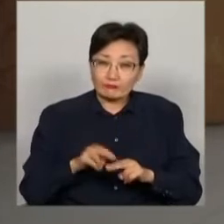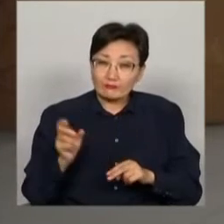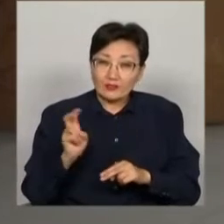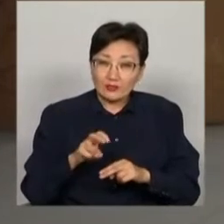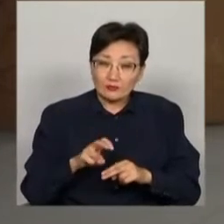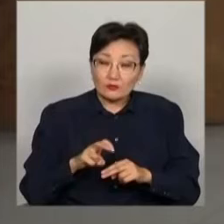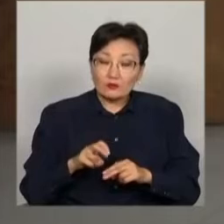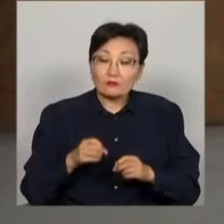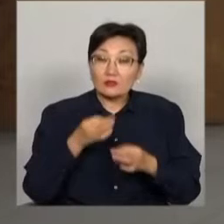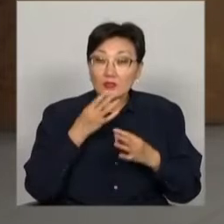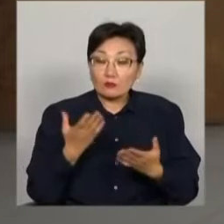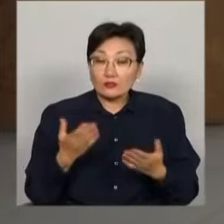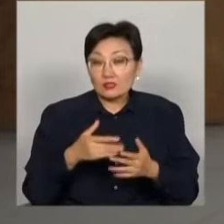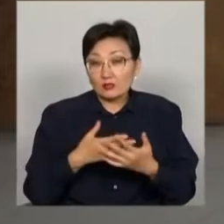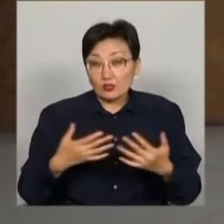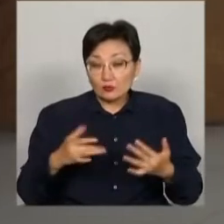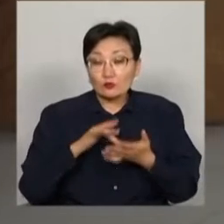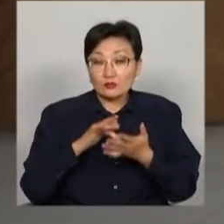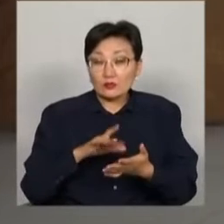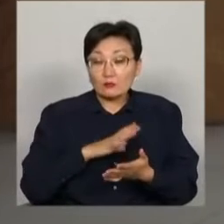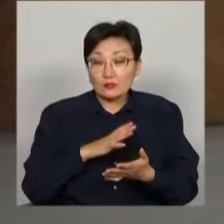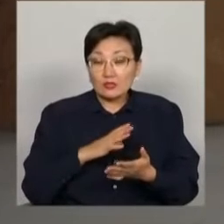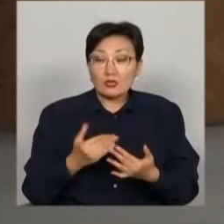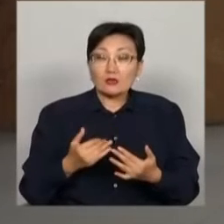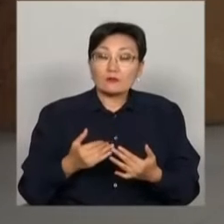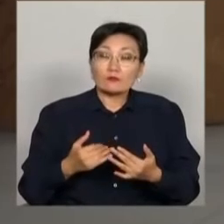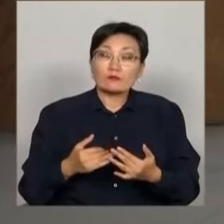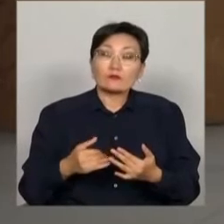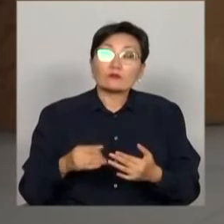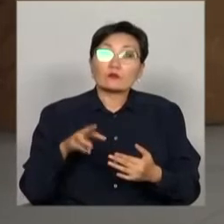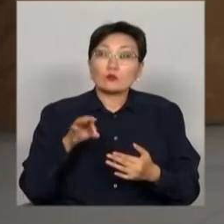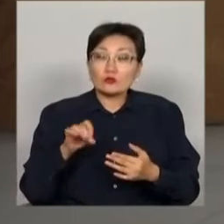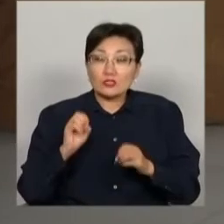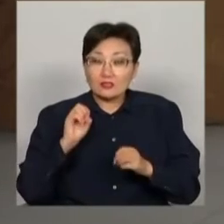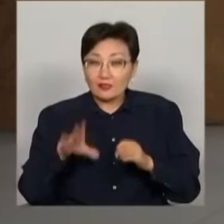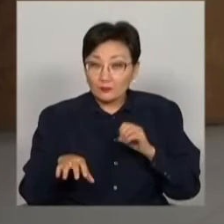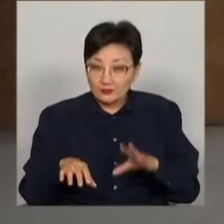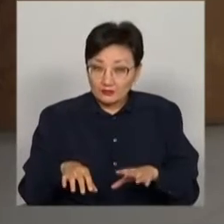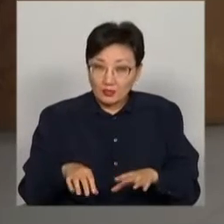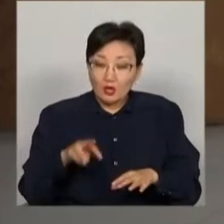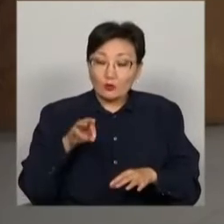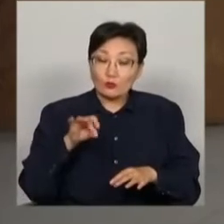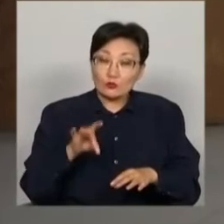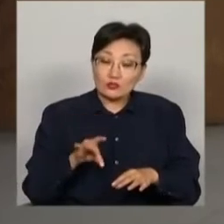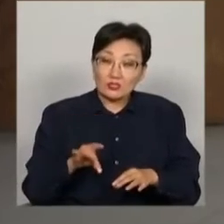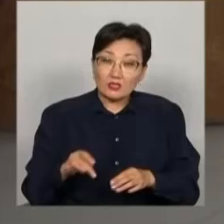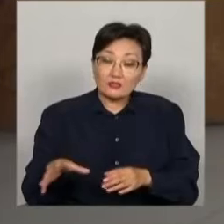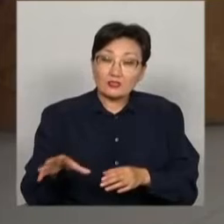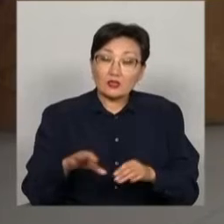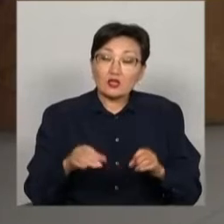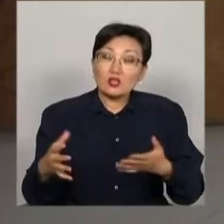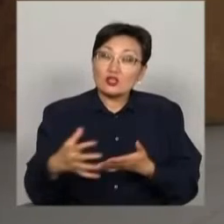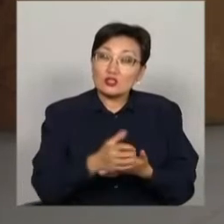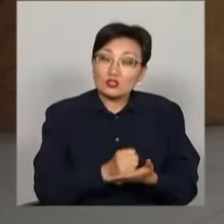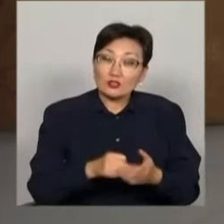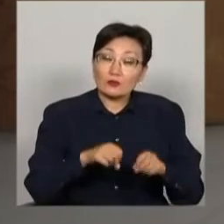де туристердің де әр түрлісі болады. Жаңа артынан жинамай кететін, қоқыстарын жаңа қоқыс жәшіктеріне апарып тастамай, кез